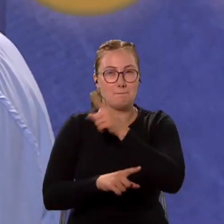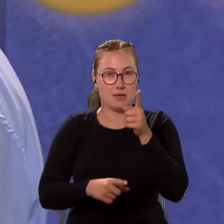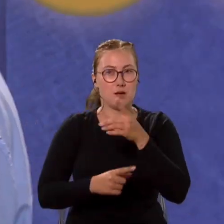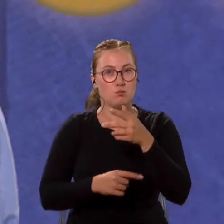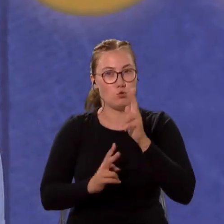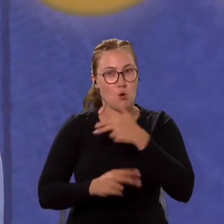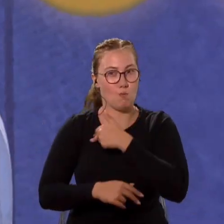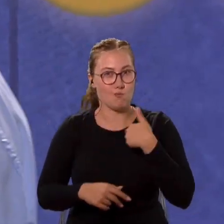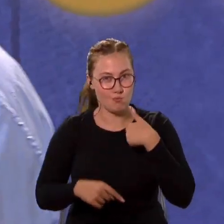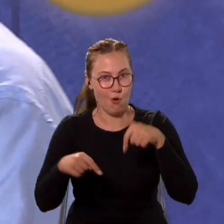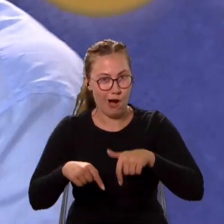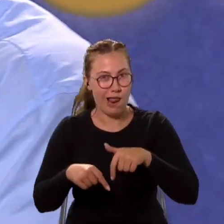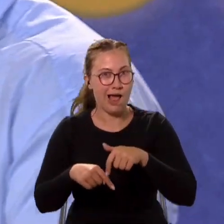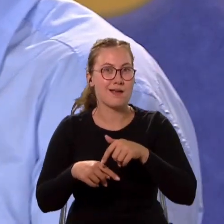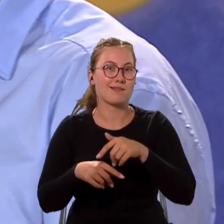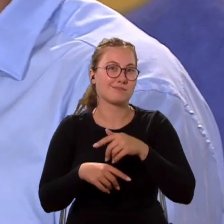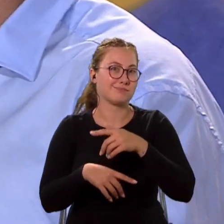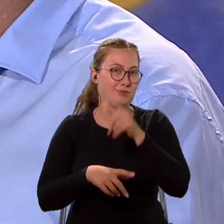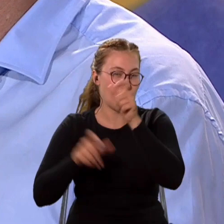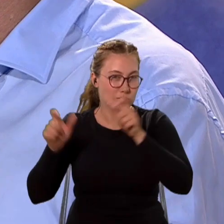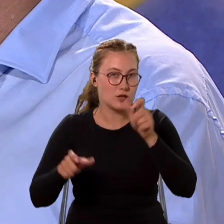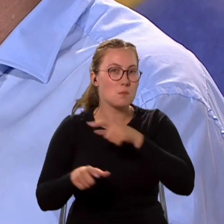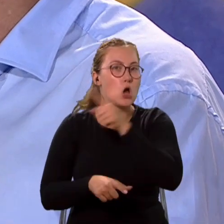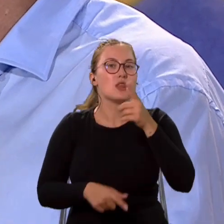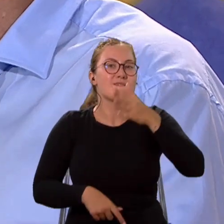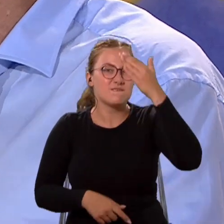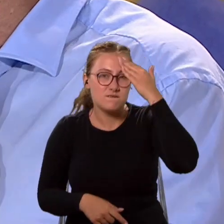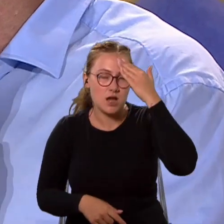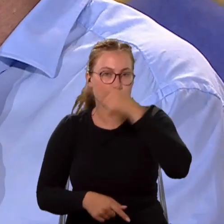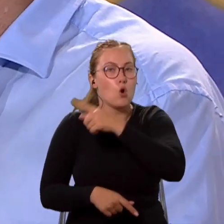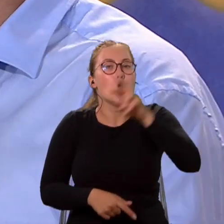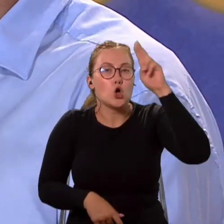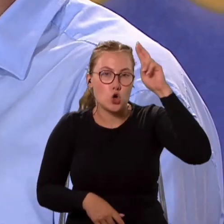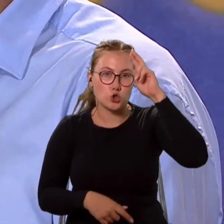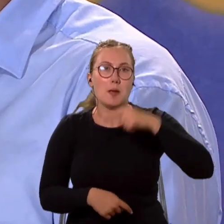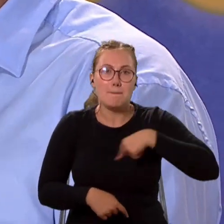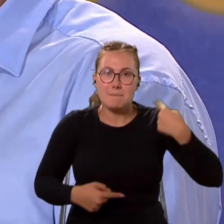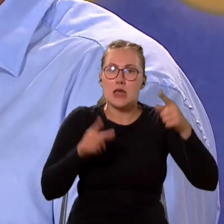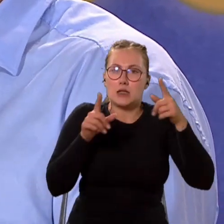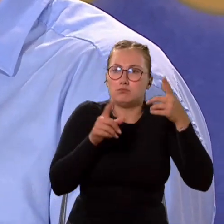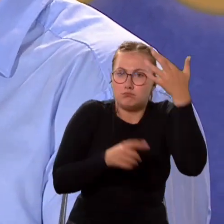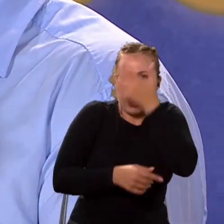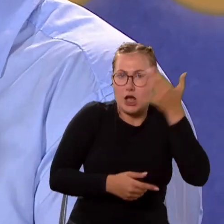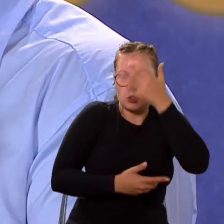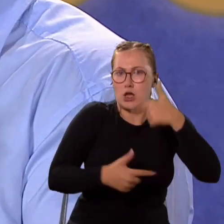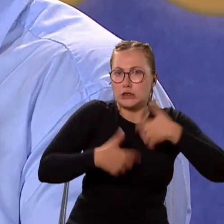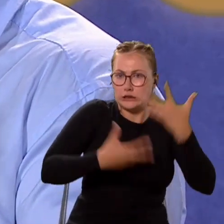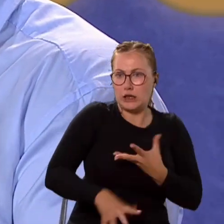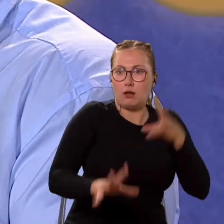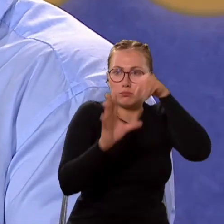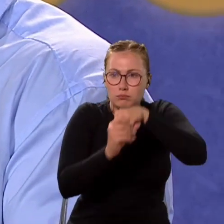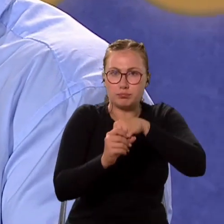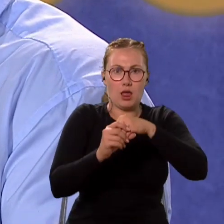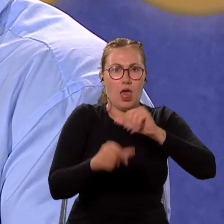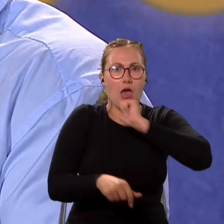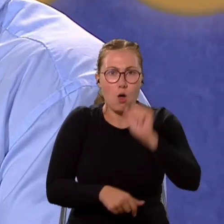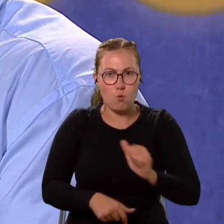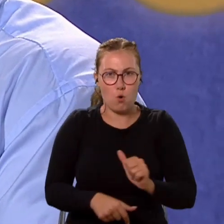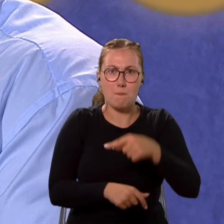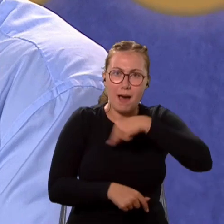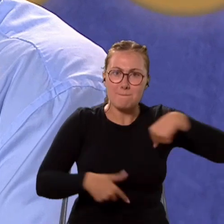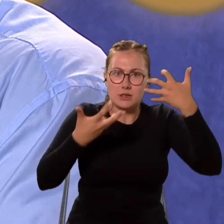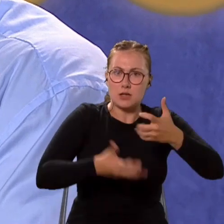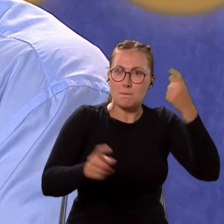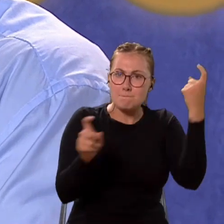mamy marzenie, chcemy być częścią rodziny europejskiej, chcemy kraju demokratycznego, w